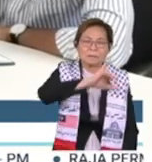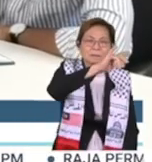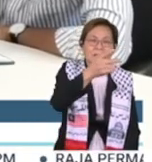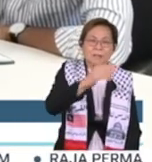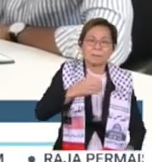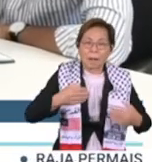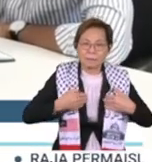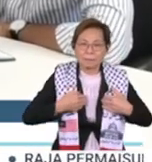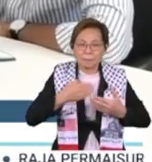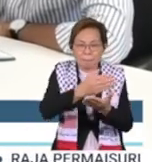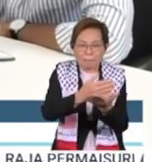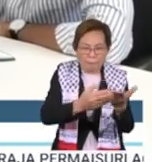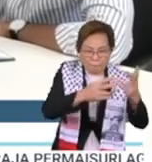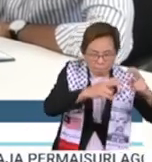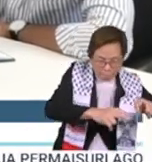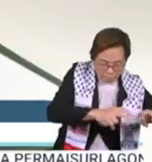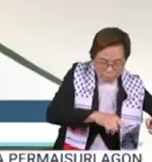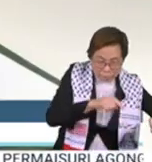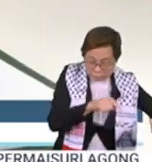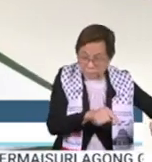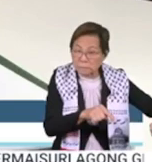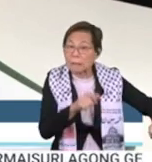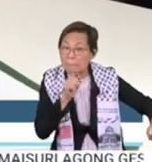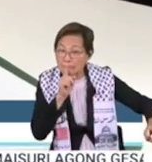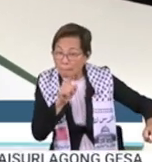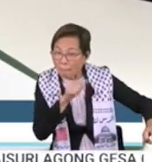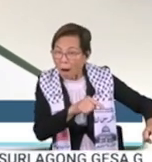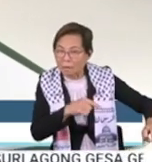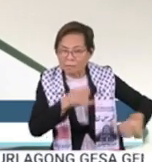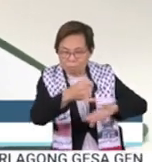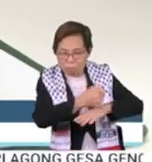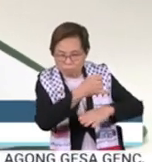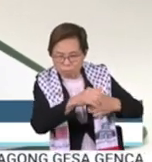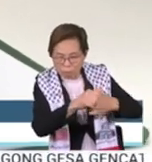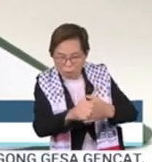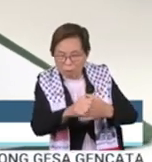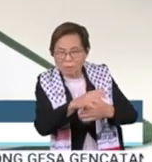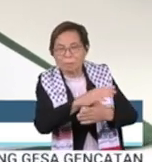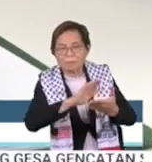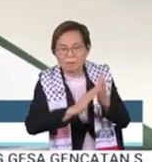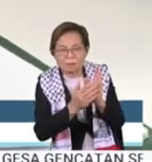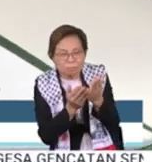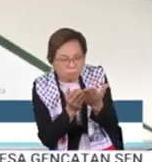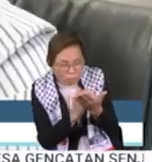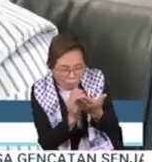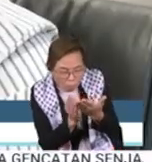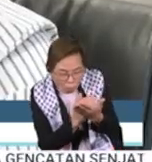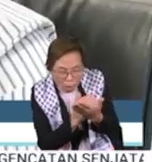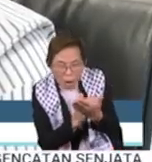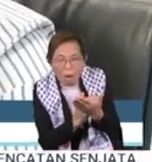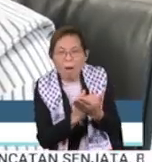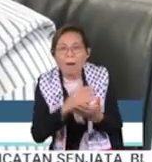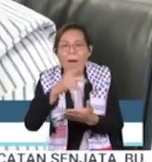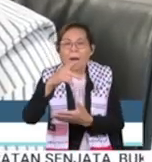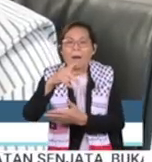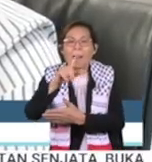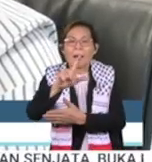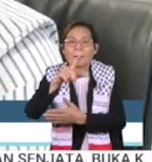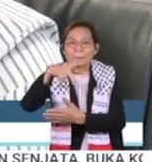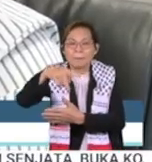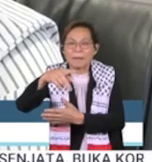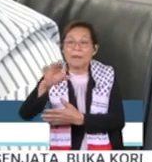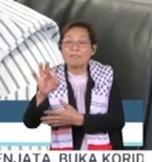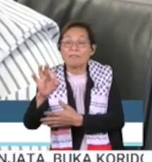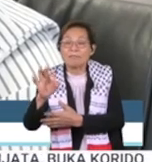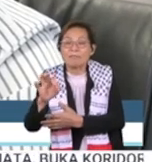JAKIM mempunyai bahagian penyelidikan yang sememangnya, mempunyai garis panduan dan menjadi rujukan Lembaga Penapisan Filem,